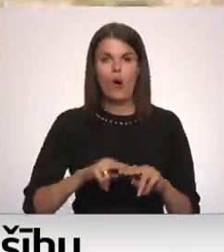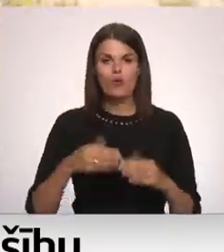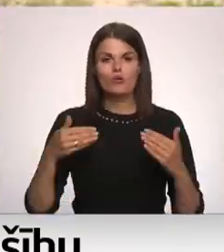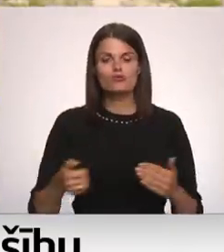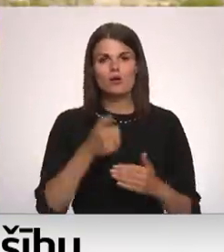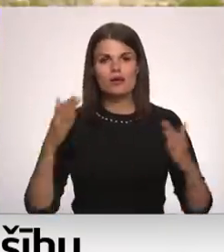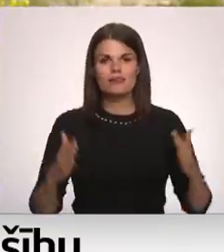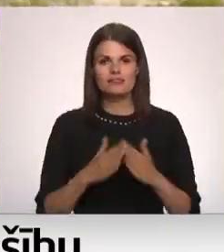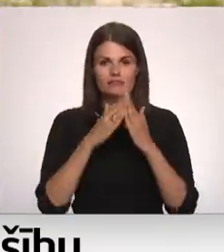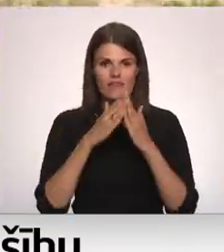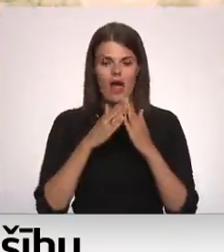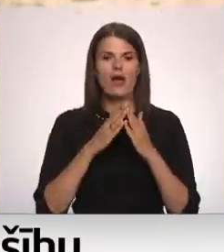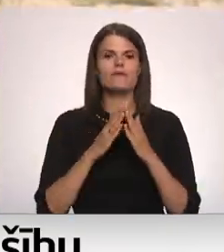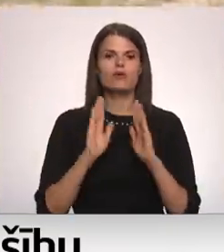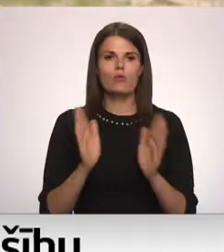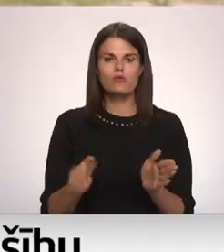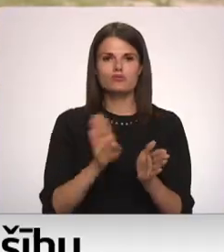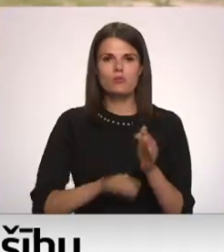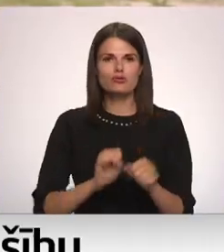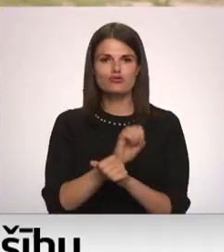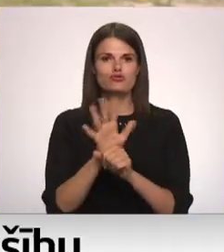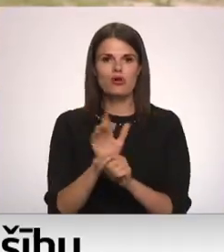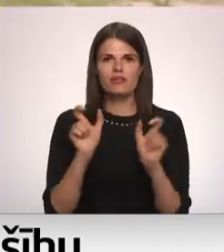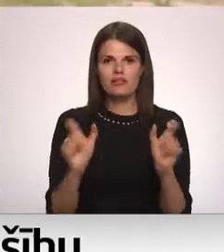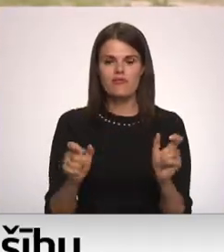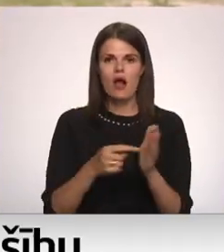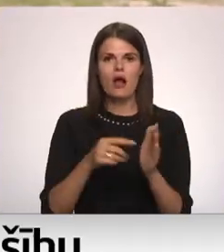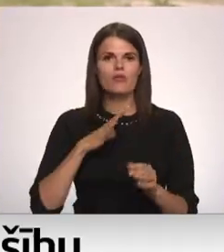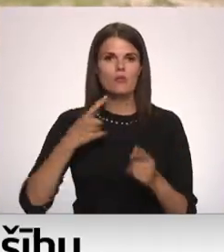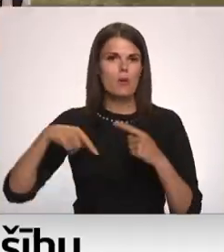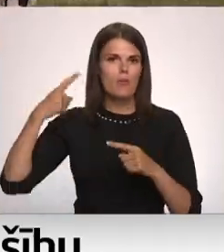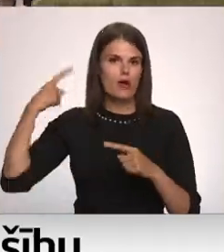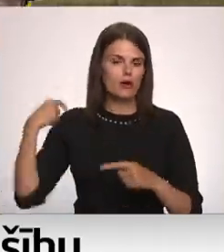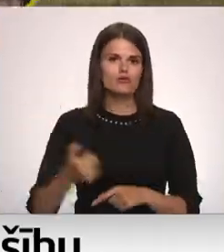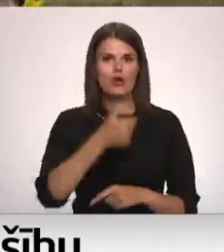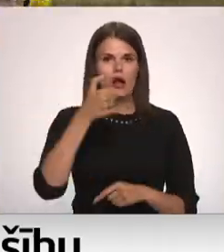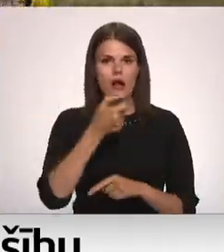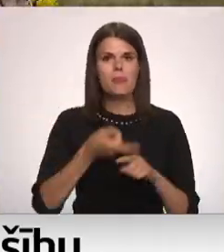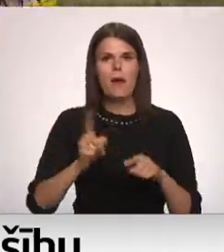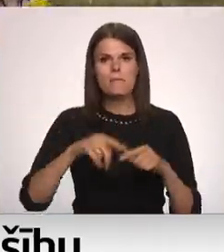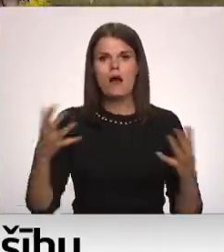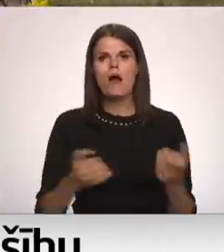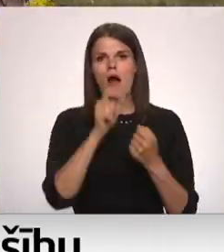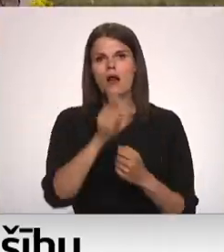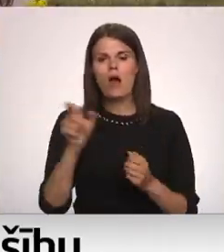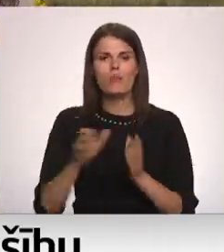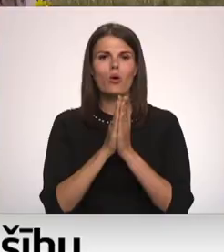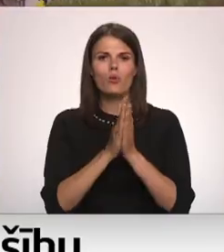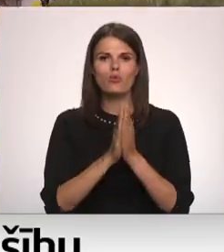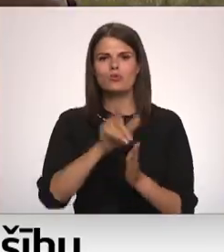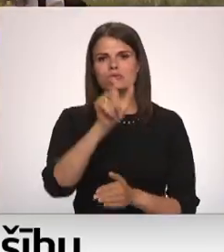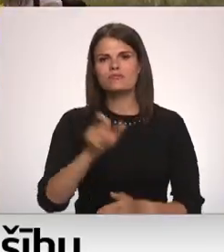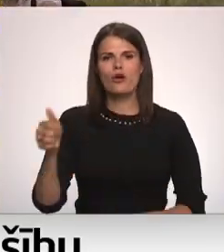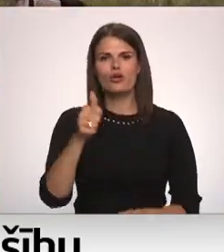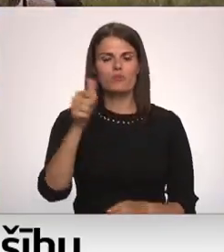svētku svinēšana būs bez epidemioloģiskajiem ierobežojumiem, kādi tie bija aizvadītajos gados, tad glābēji aicina cilvēks būt sevišķi uzmanīgiem